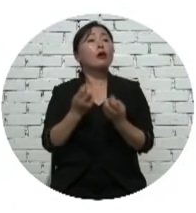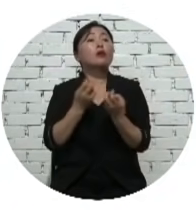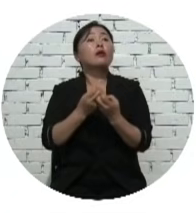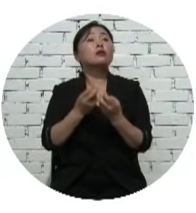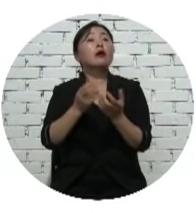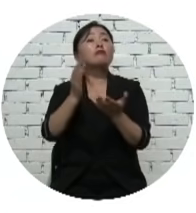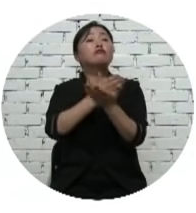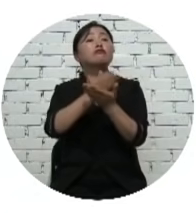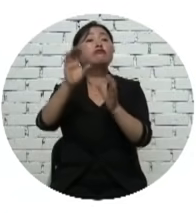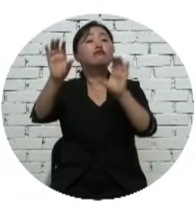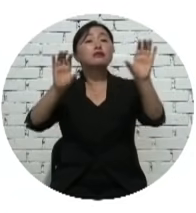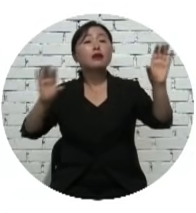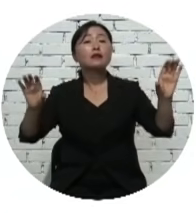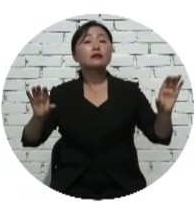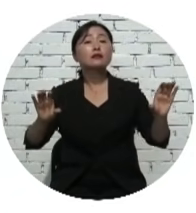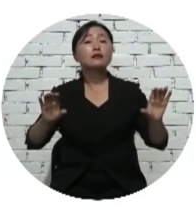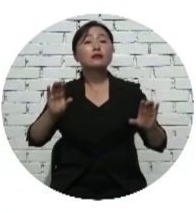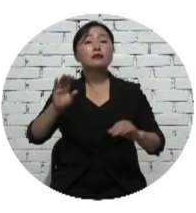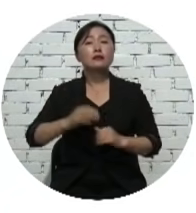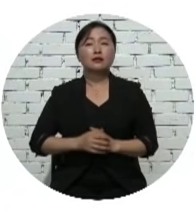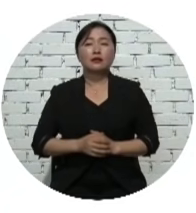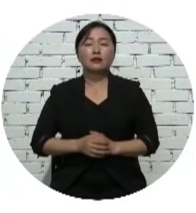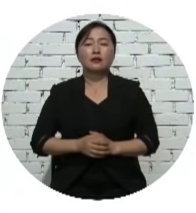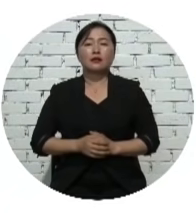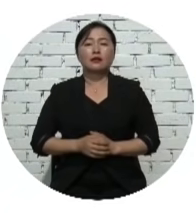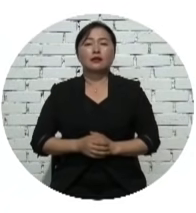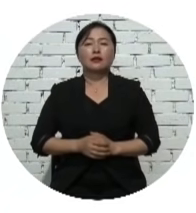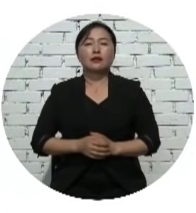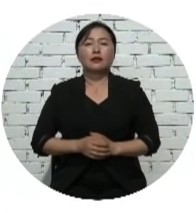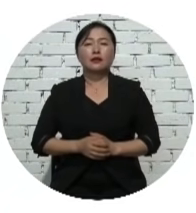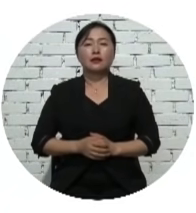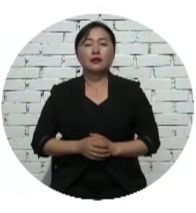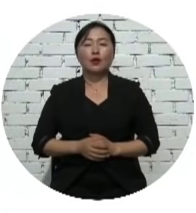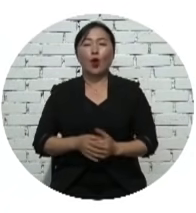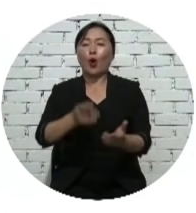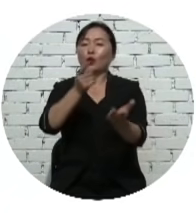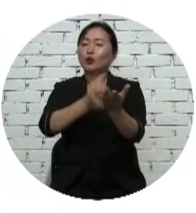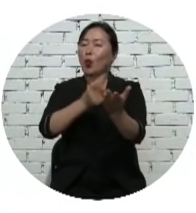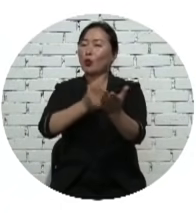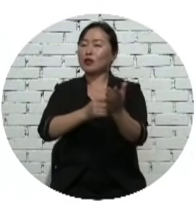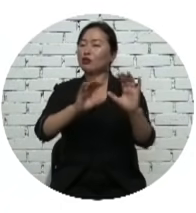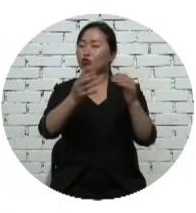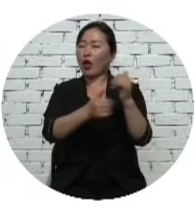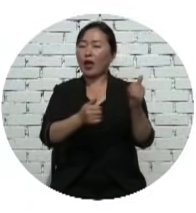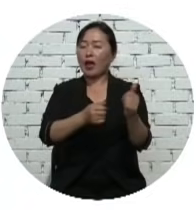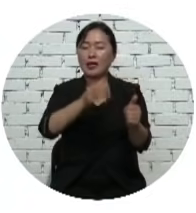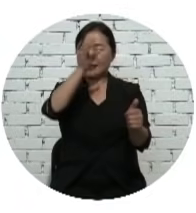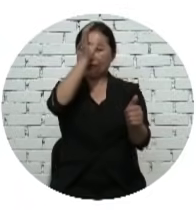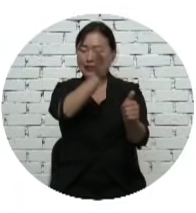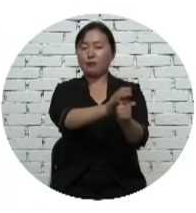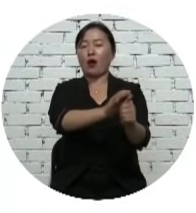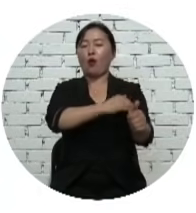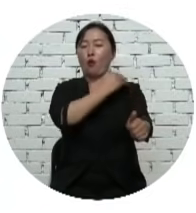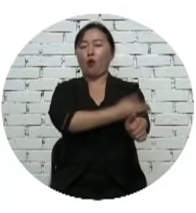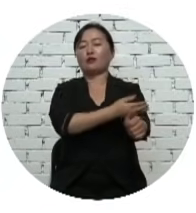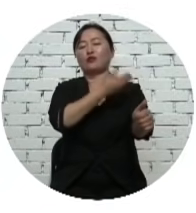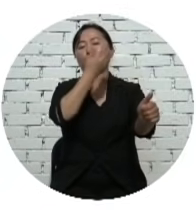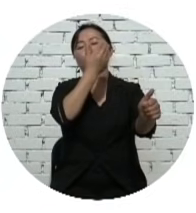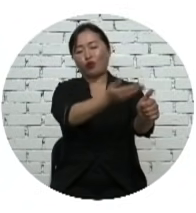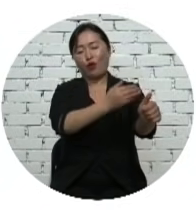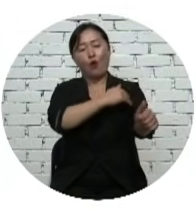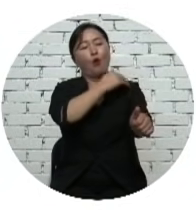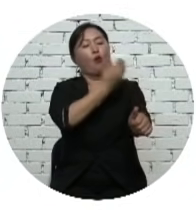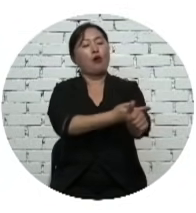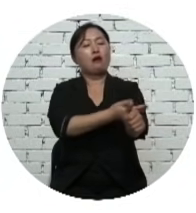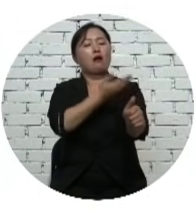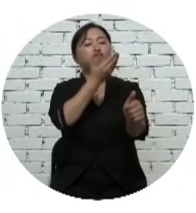분산을 시켜요? 뭐 이제 국회에 예를 들어서 총리 지명권을 준다든지 해서 그런 얘기도 많이